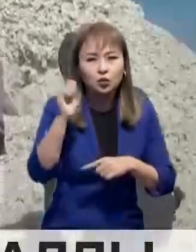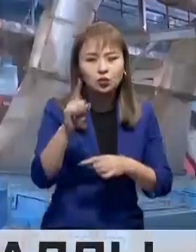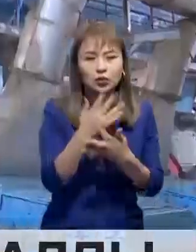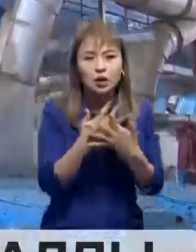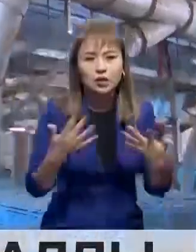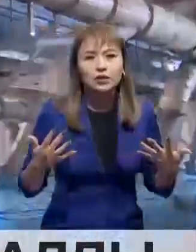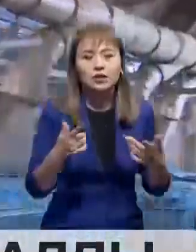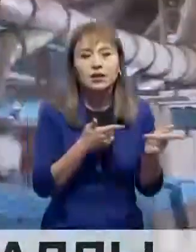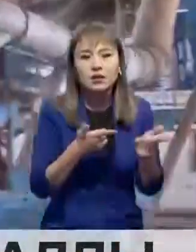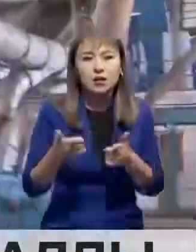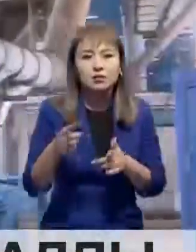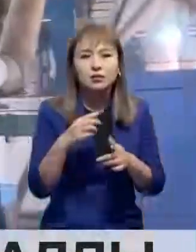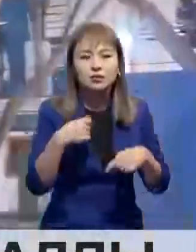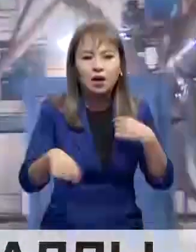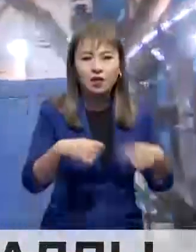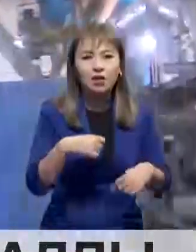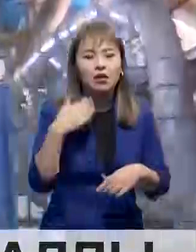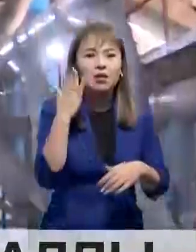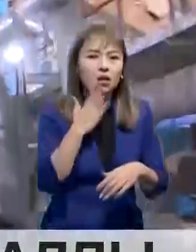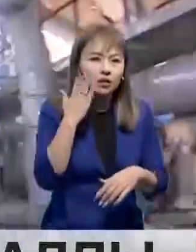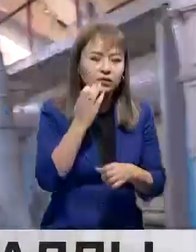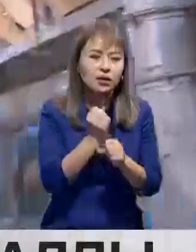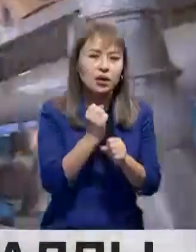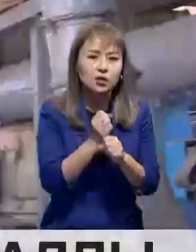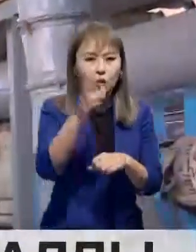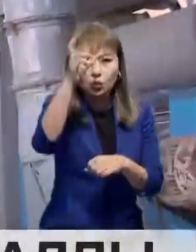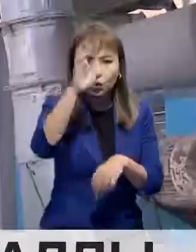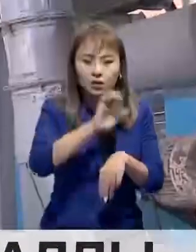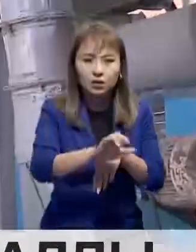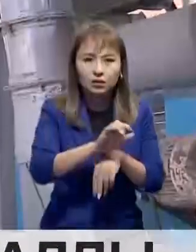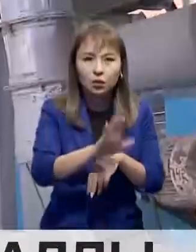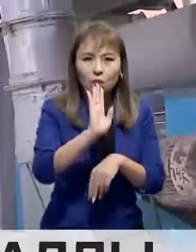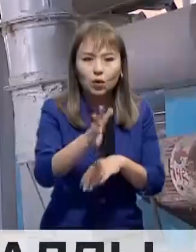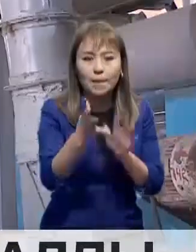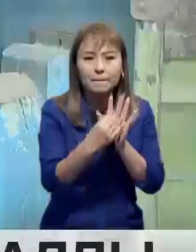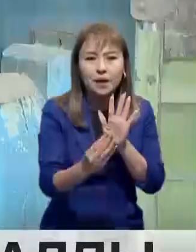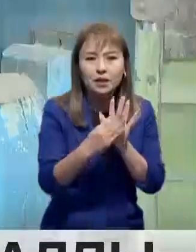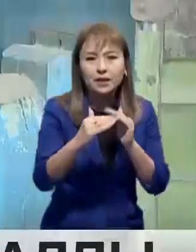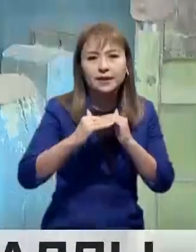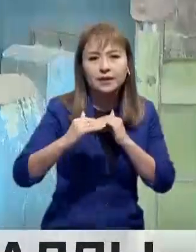өнім жасап, дайын тауар түрінде Латвия, Молдова және Түркияға экспортқа шығарылады. Сондай-ақ мақта тұқымы